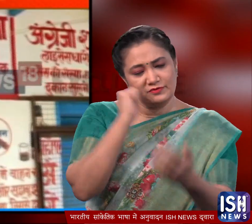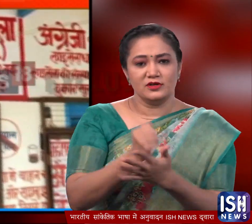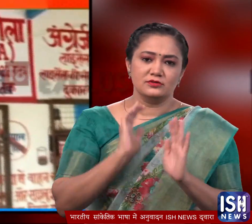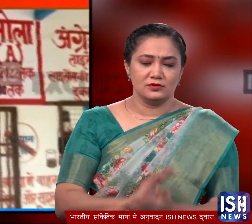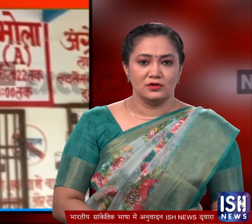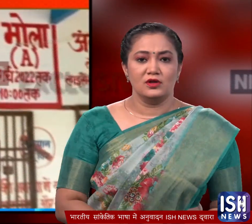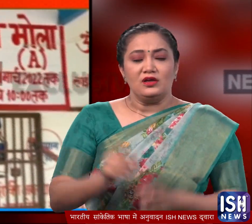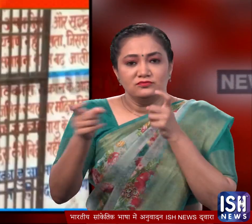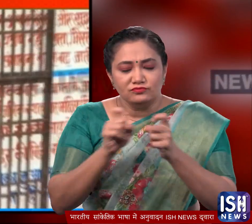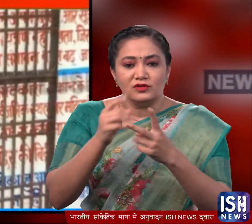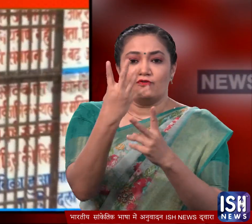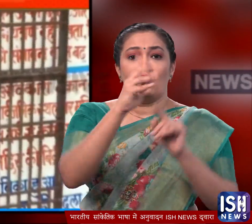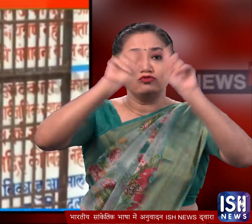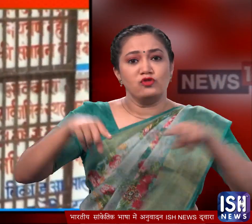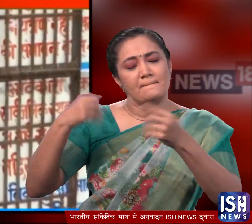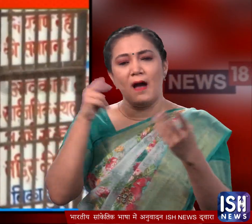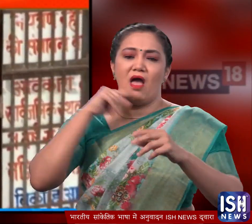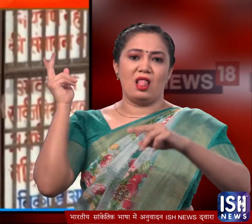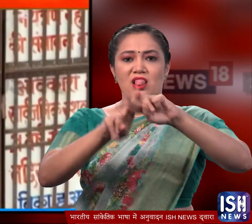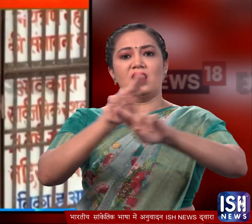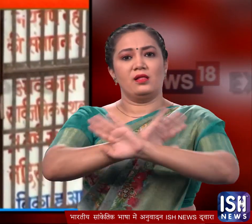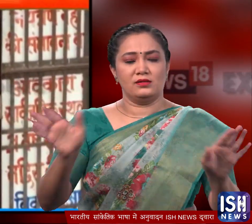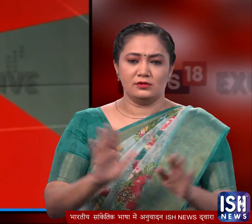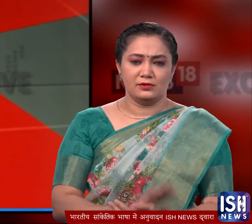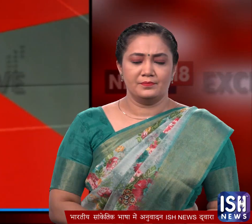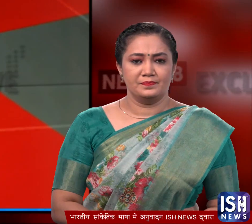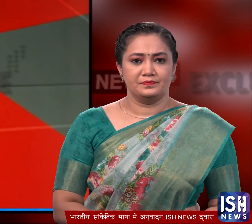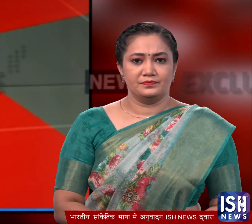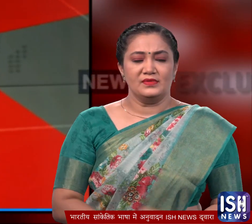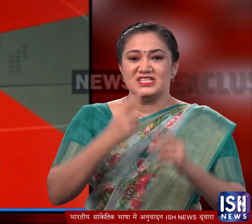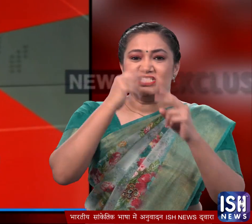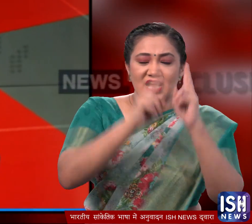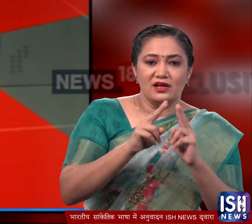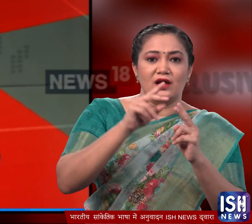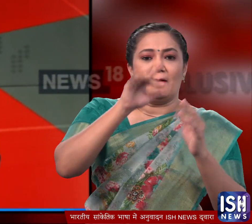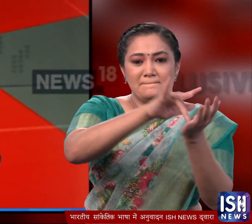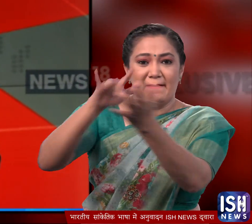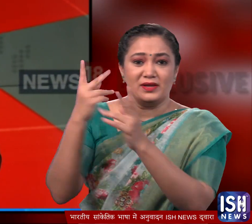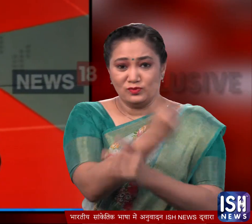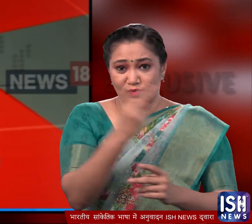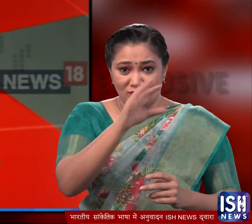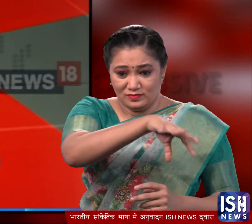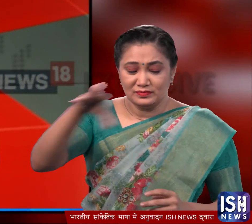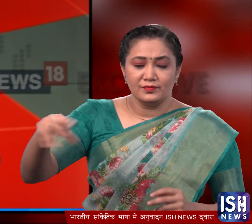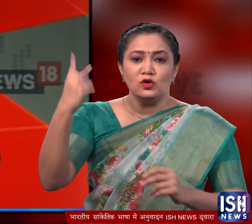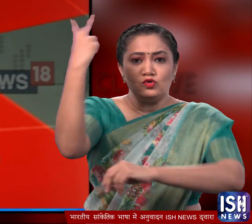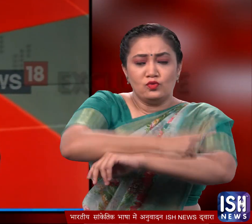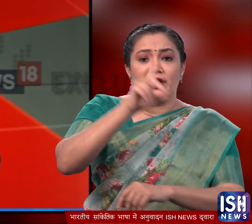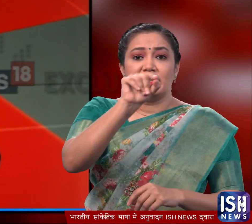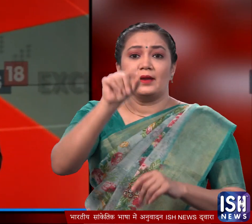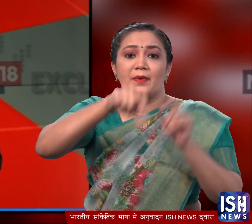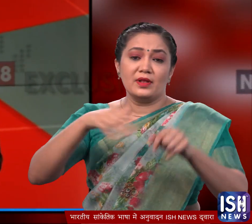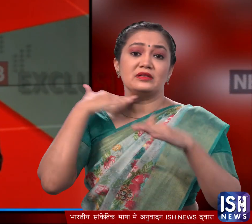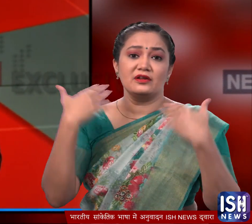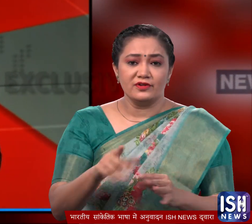यही नहीं, प्रशासन ने शराब की 4 दुकानों को सील भी कर दिया। सौभाग्य की एक बात यह कि आगरा के 2 अलग अलग इलाकों में 2 दिन में